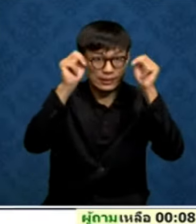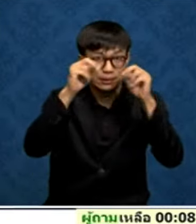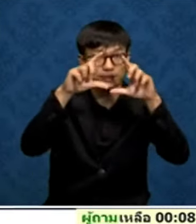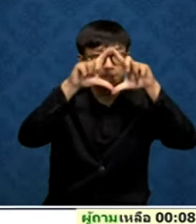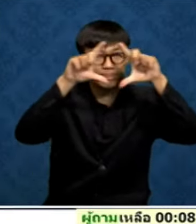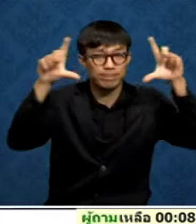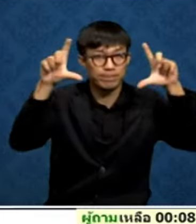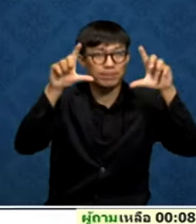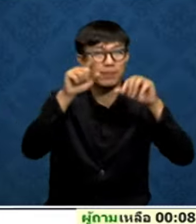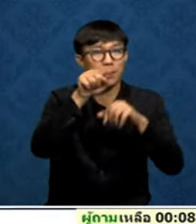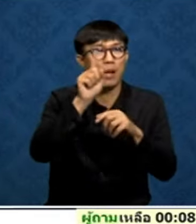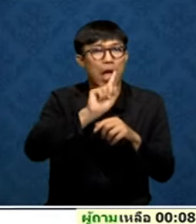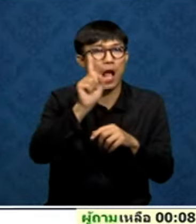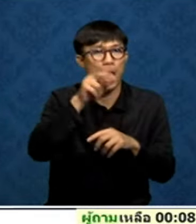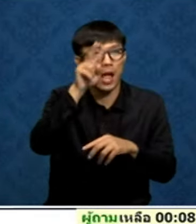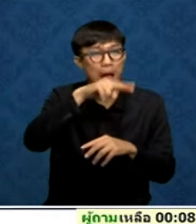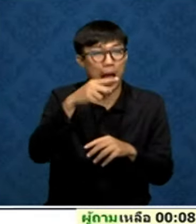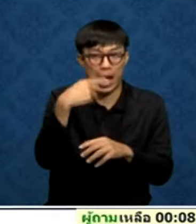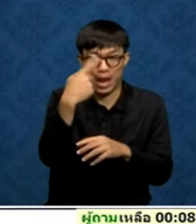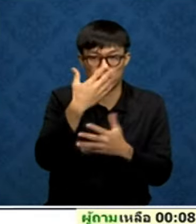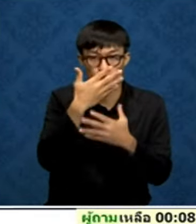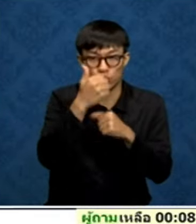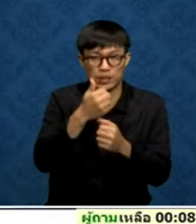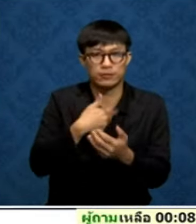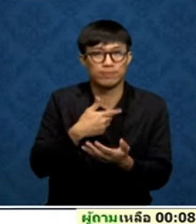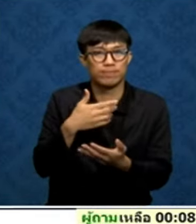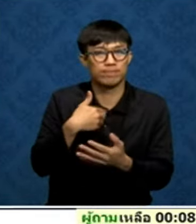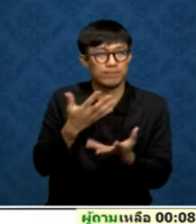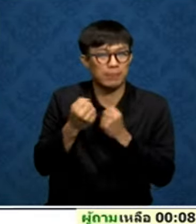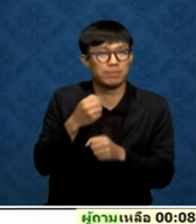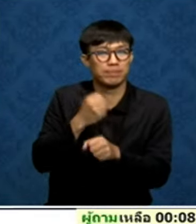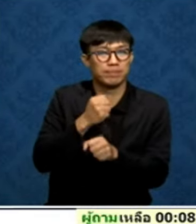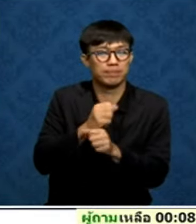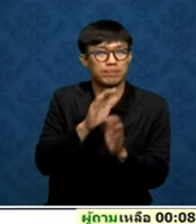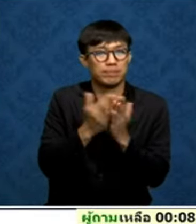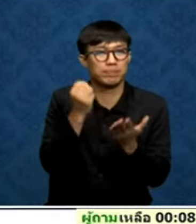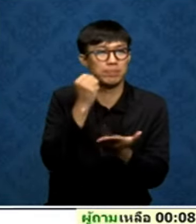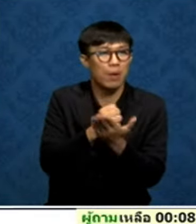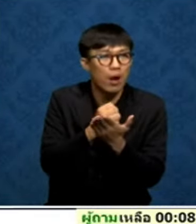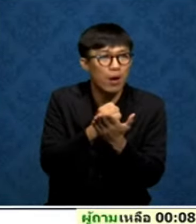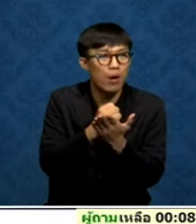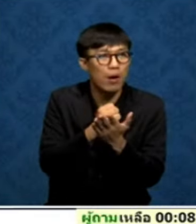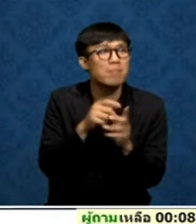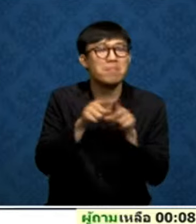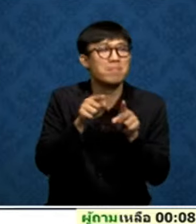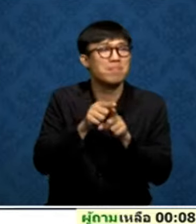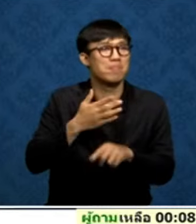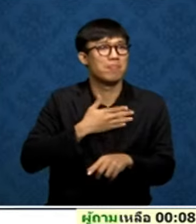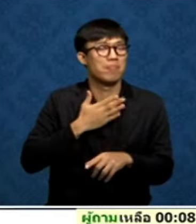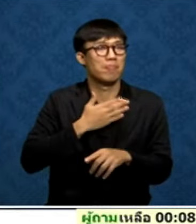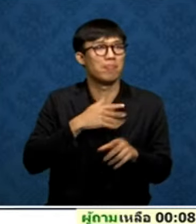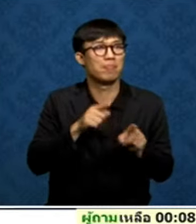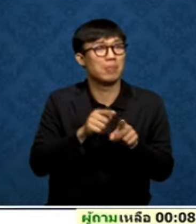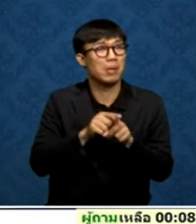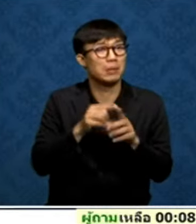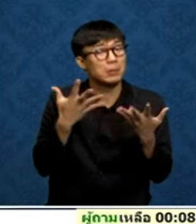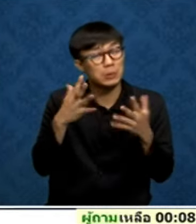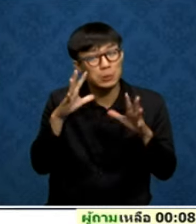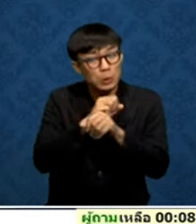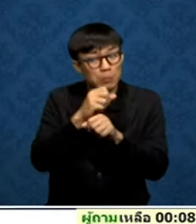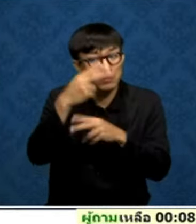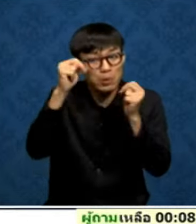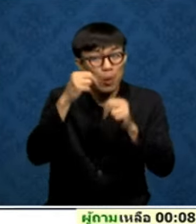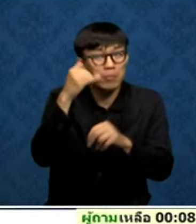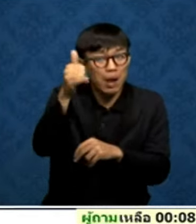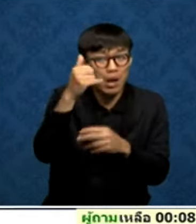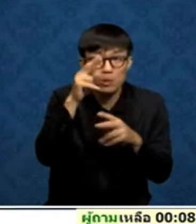ยวกับเรื่องพาสปอร์ตจัดหางานต่างๆครับพื้นที่ผมก็มีครับเนื้อหาก็ใกล้เคียงกันครับไม่แน่ใจว่าวันนั้นที่ท่านนายกไปได้คำตอบมาว่ายังไงบ้างนะครับผมก็อย